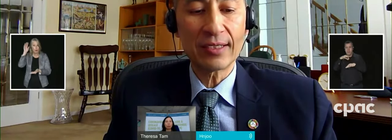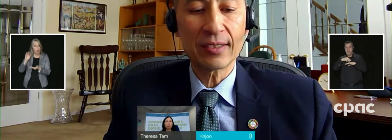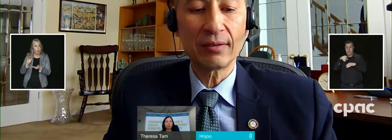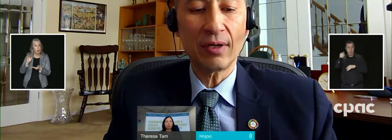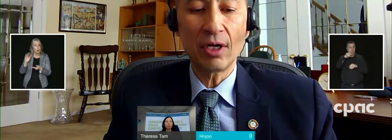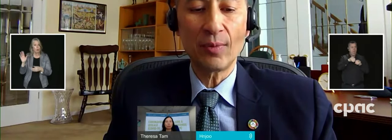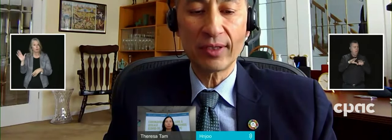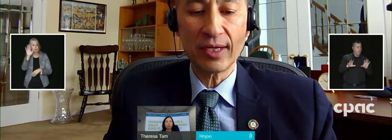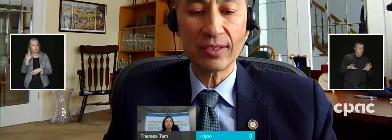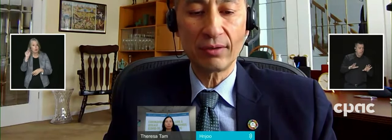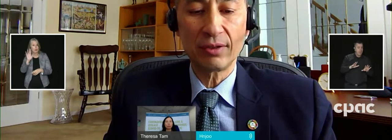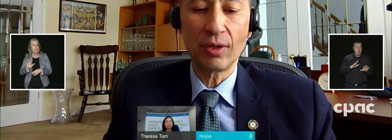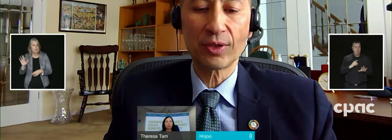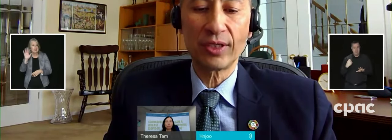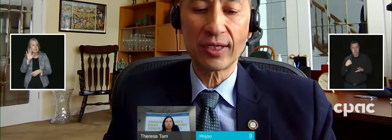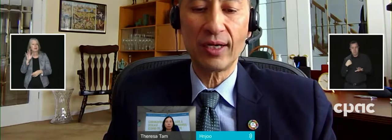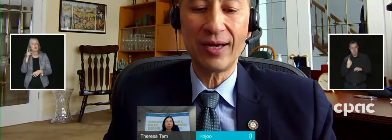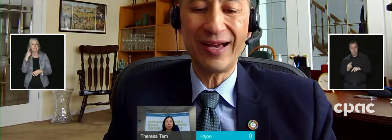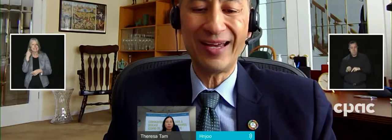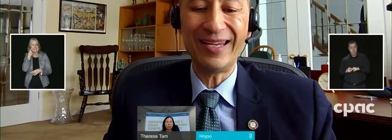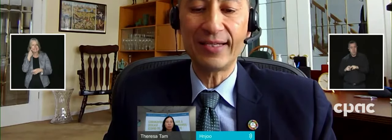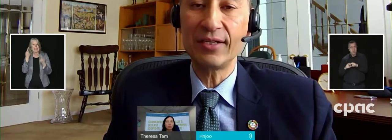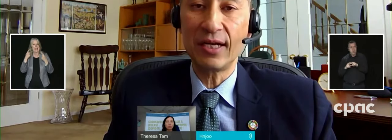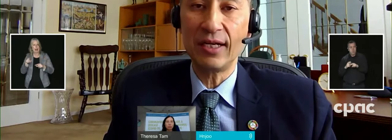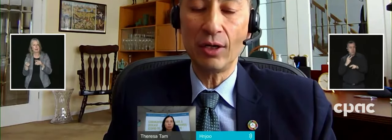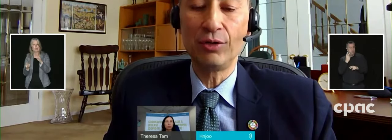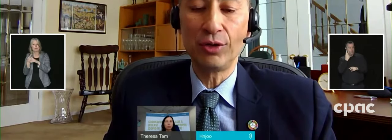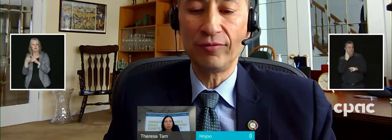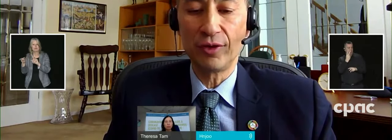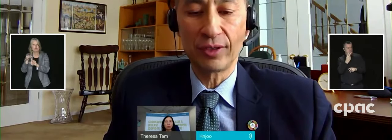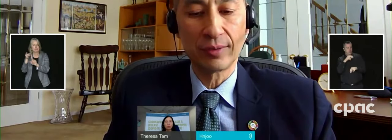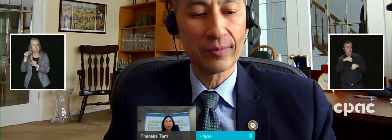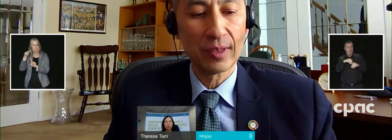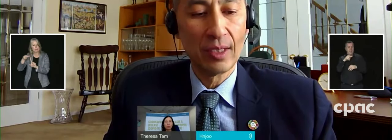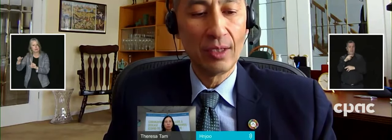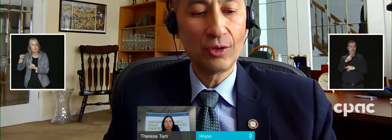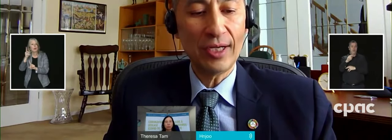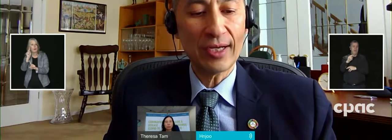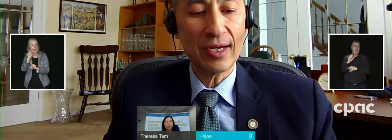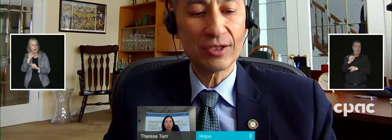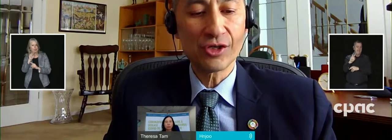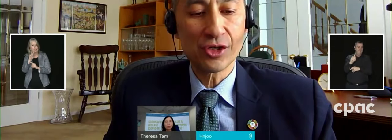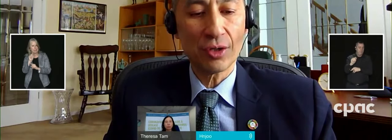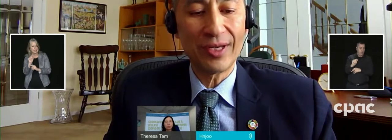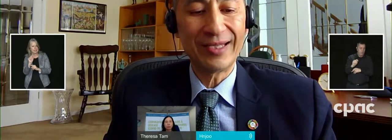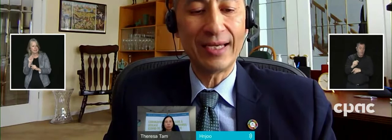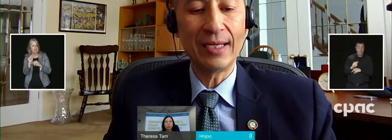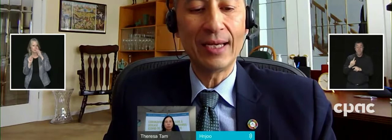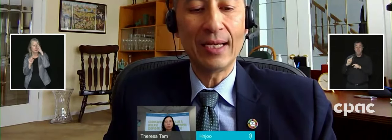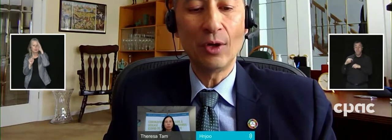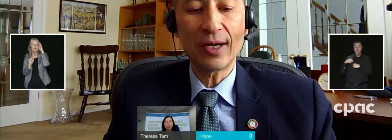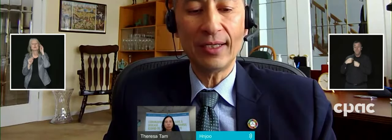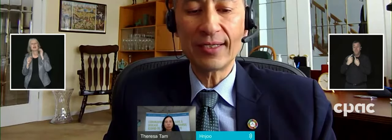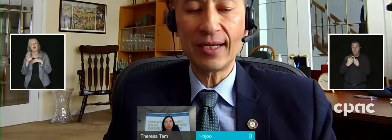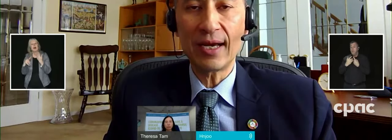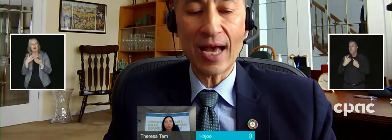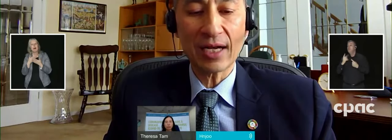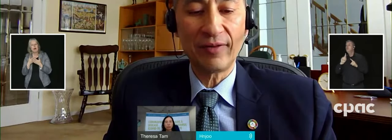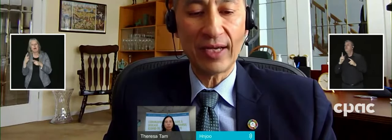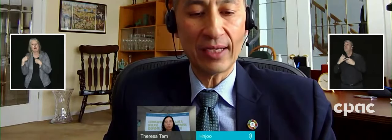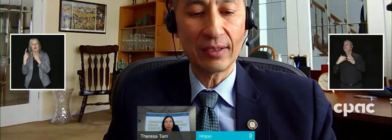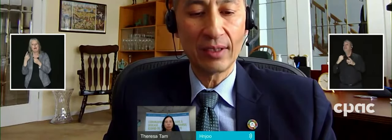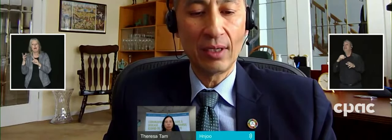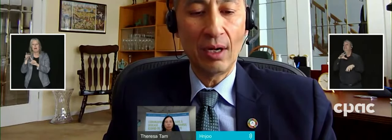une récente augmentation du nombre de cas a été signalée au Nunavut. Tous les cas à ce jour ont été localisés